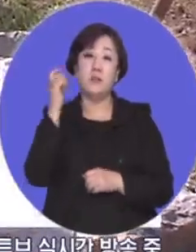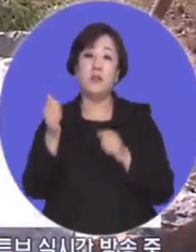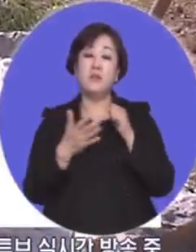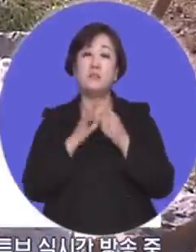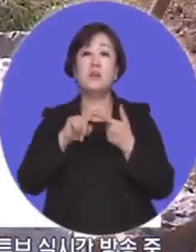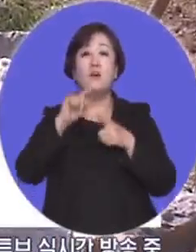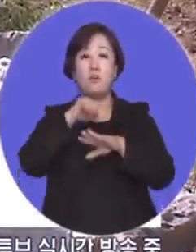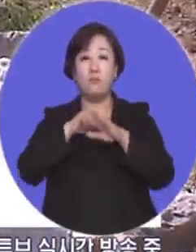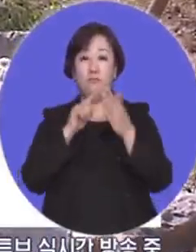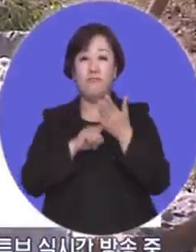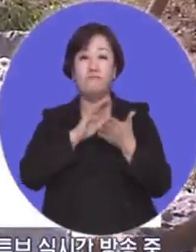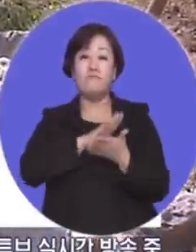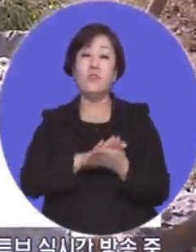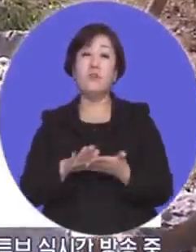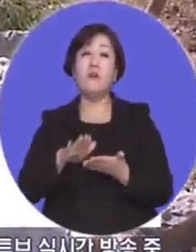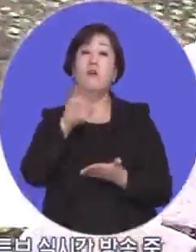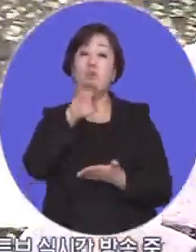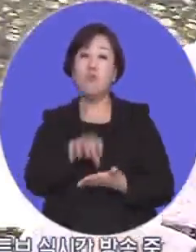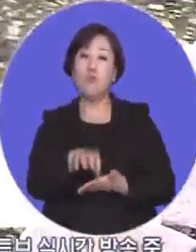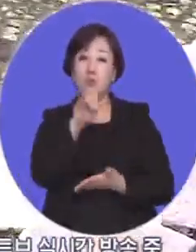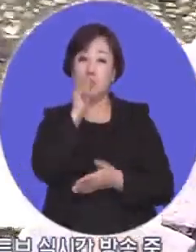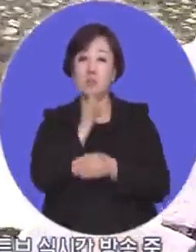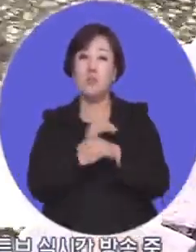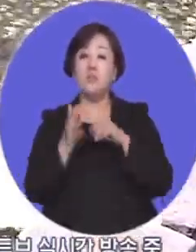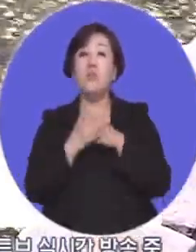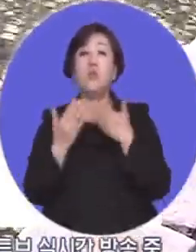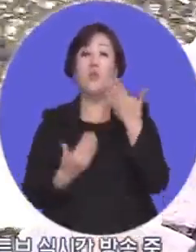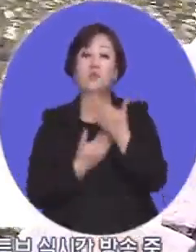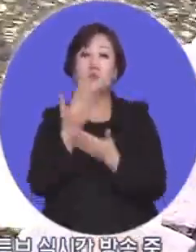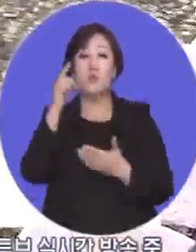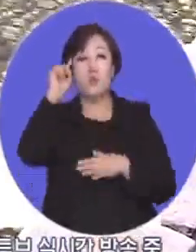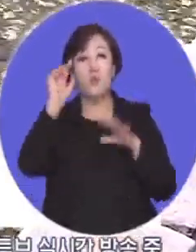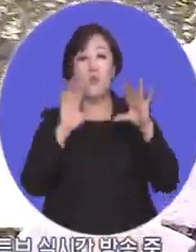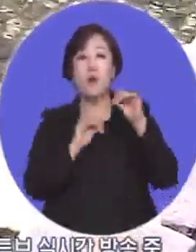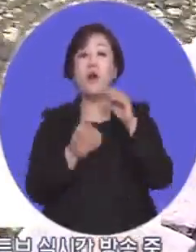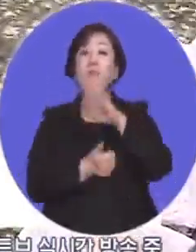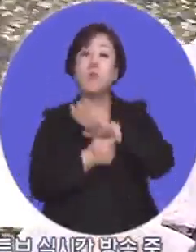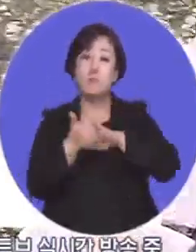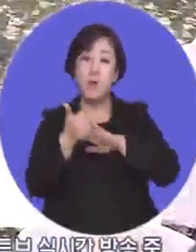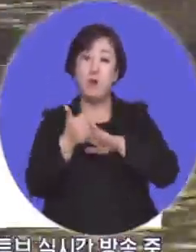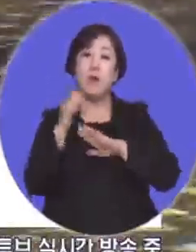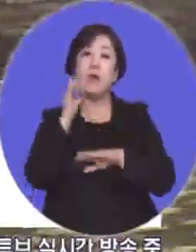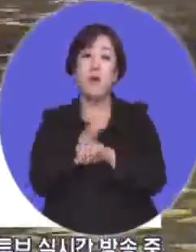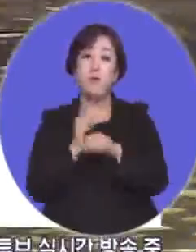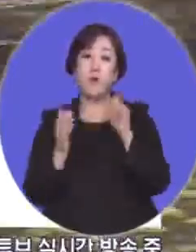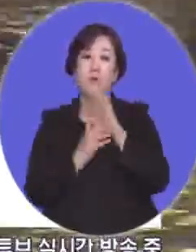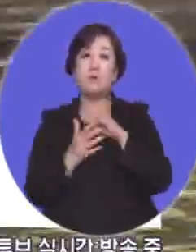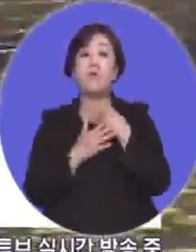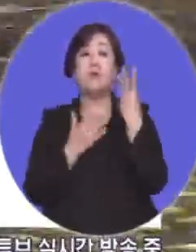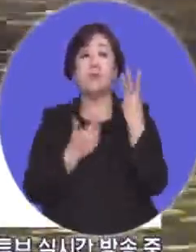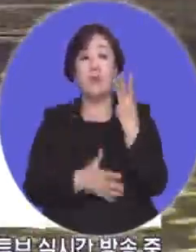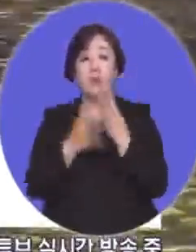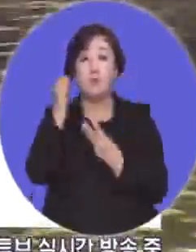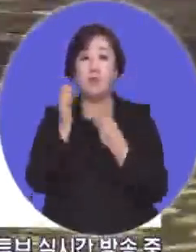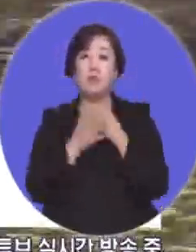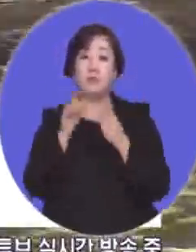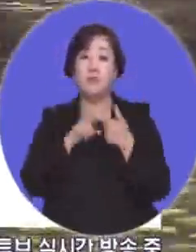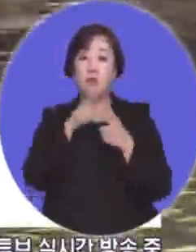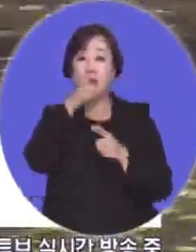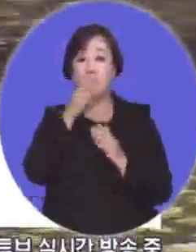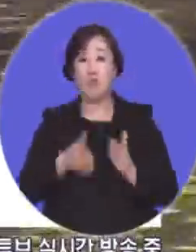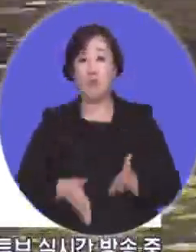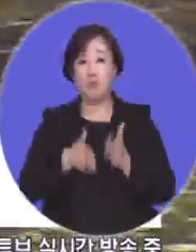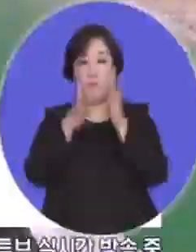힐링 장소로 제격입니다. 소통과 공감, 희망을 뜻하는 세 개의 빛이 모인 물빛 기둥